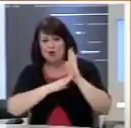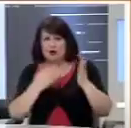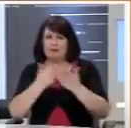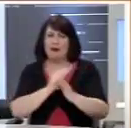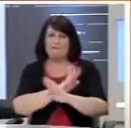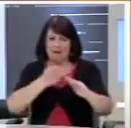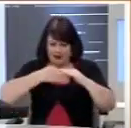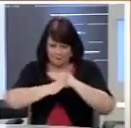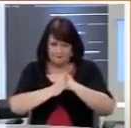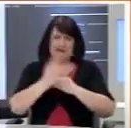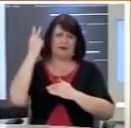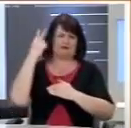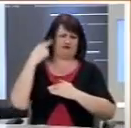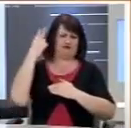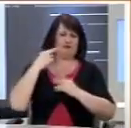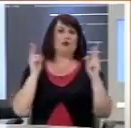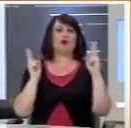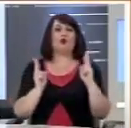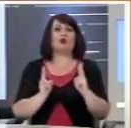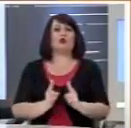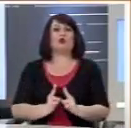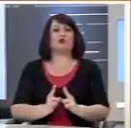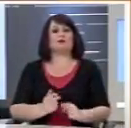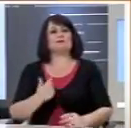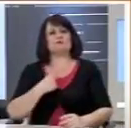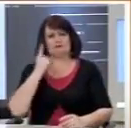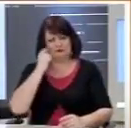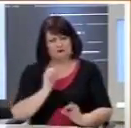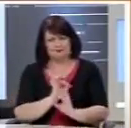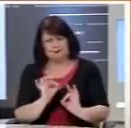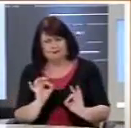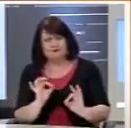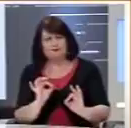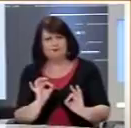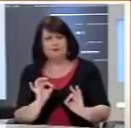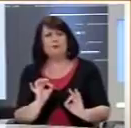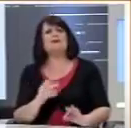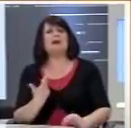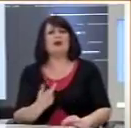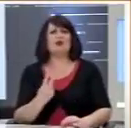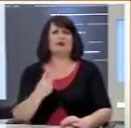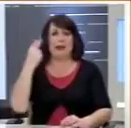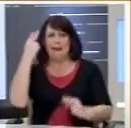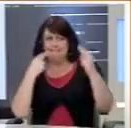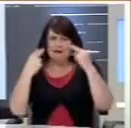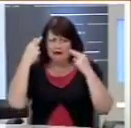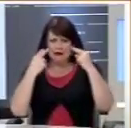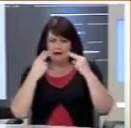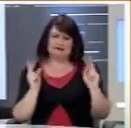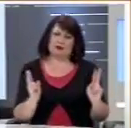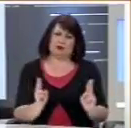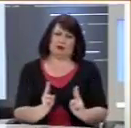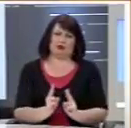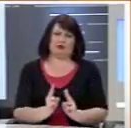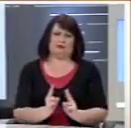της επιτήρησης. Έχουμε πλήρη επίγνωση ότι ότι θα είναι μείωση της επιτήρησης.